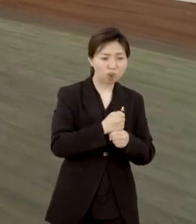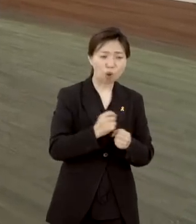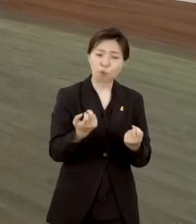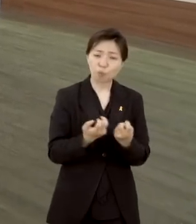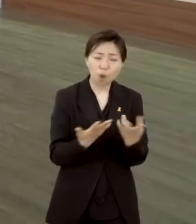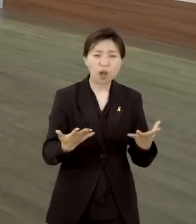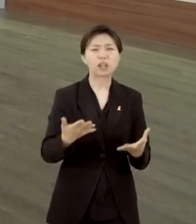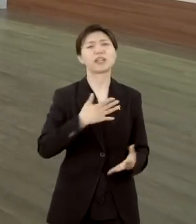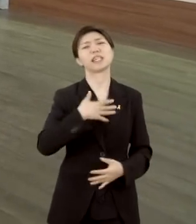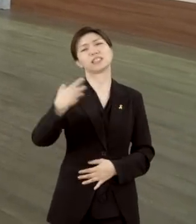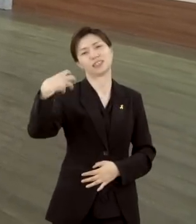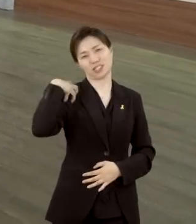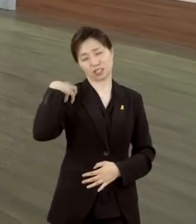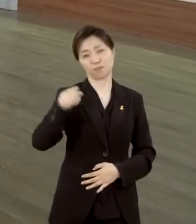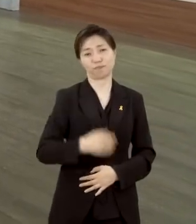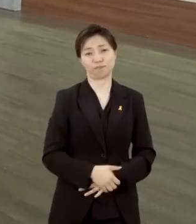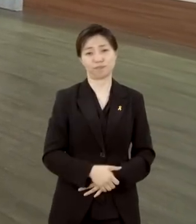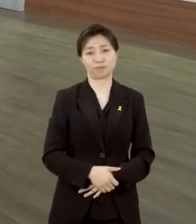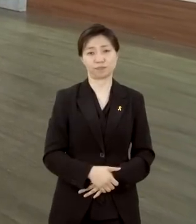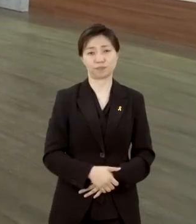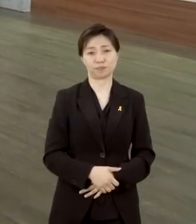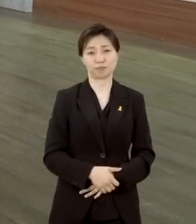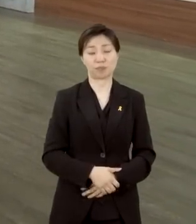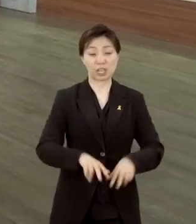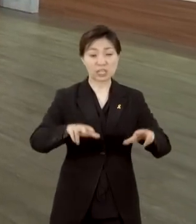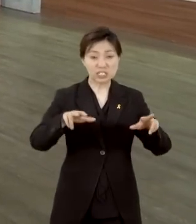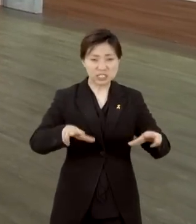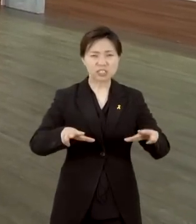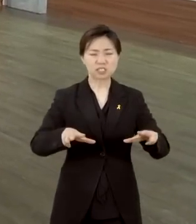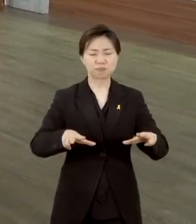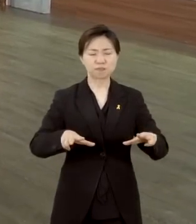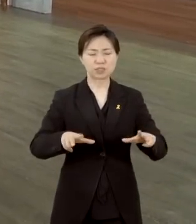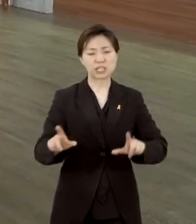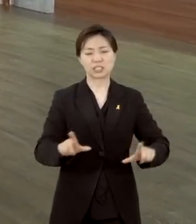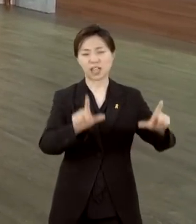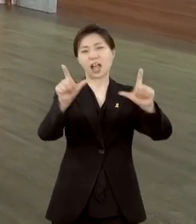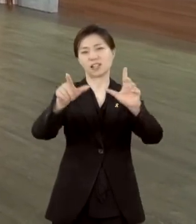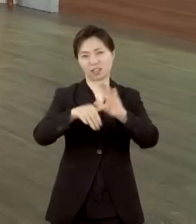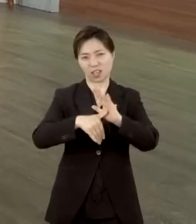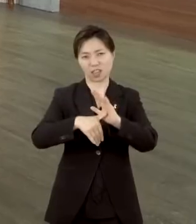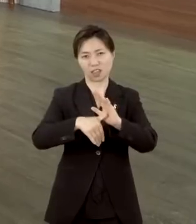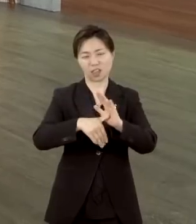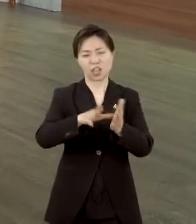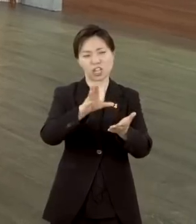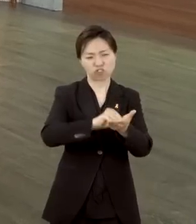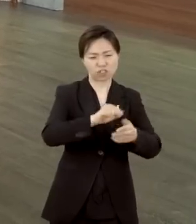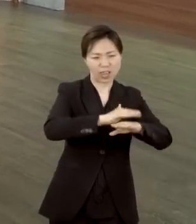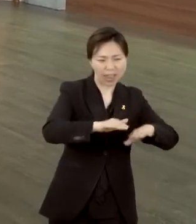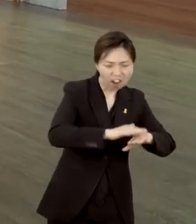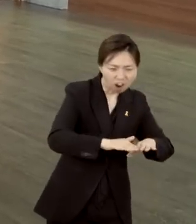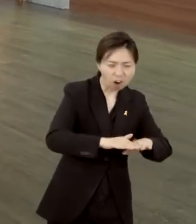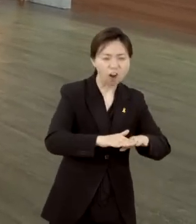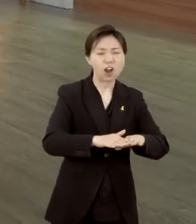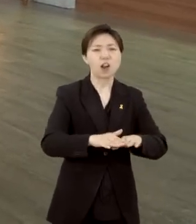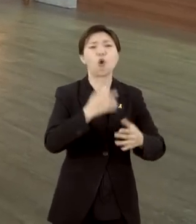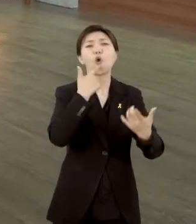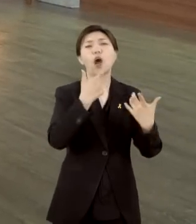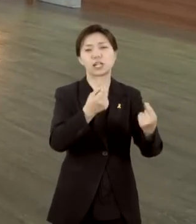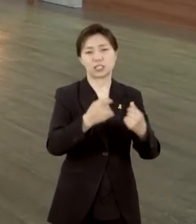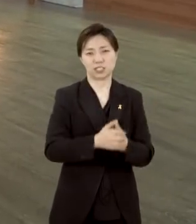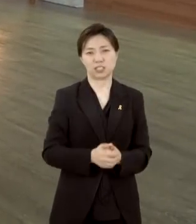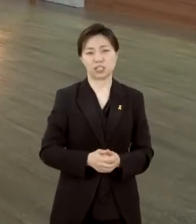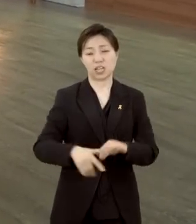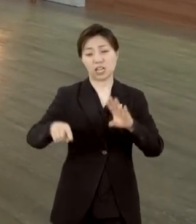없구나 그러니 이번 생이 숙제와 빚을 갚는 마음으로 더 닦고